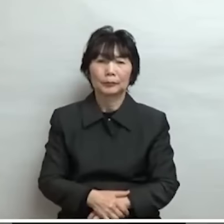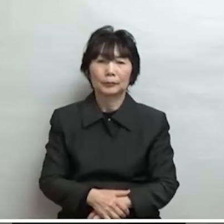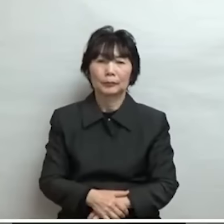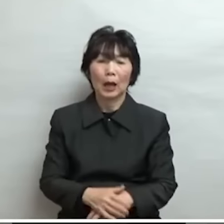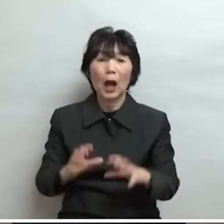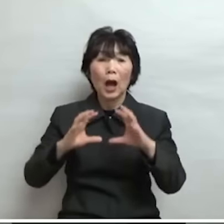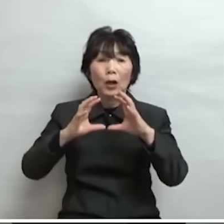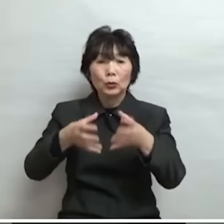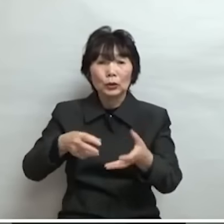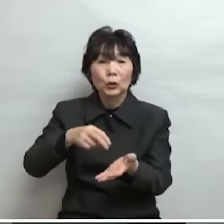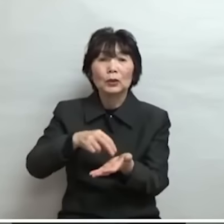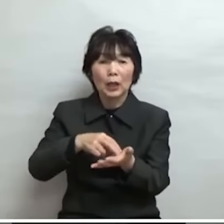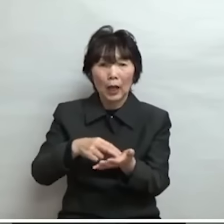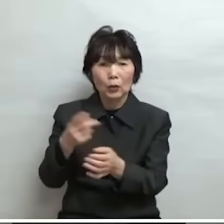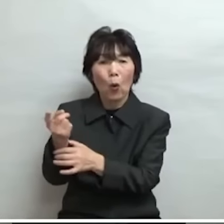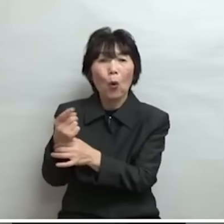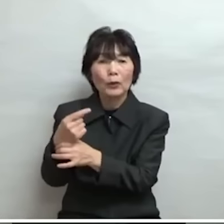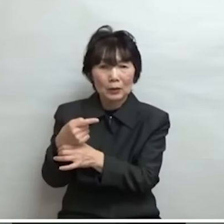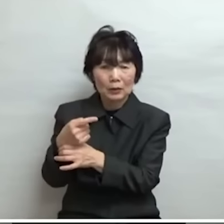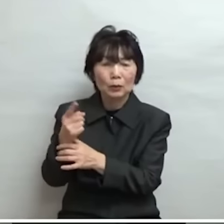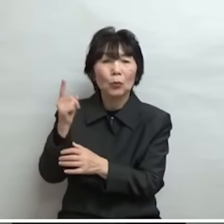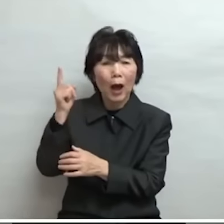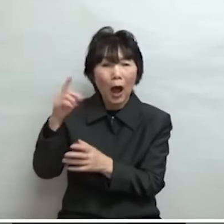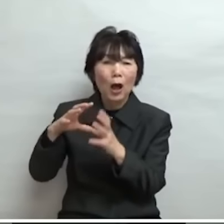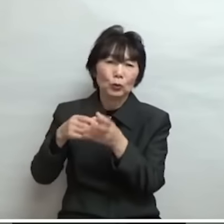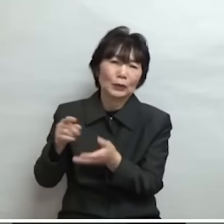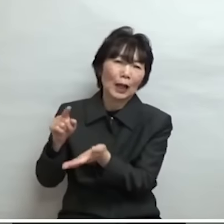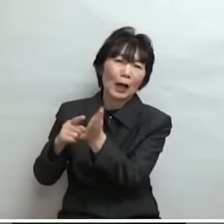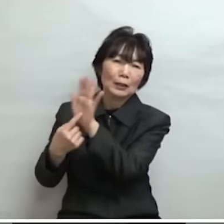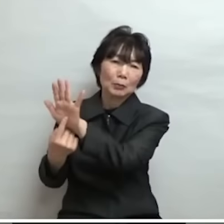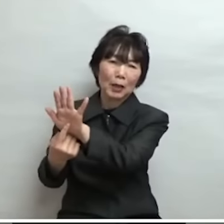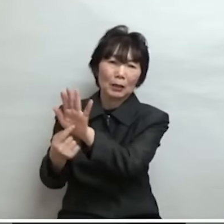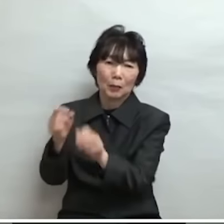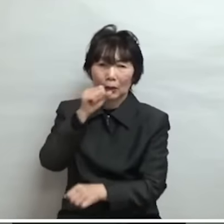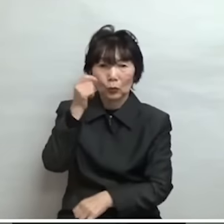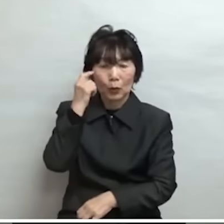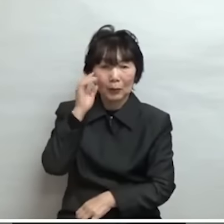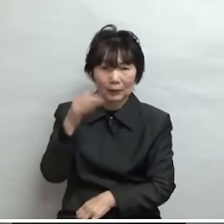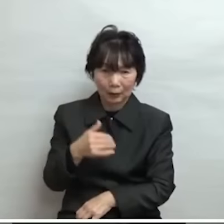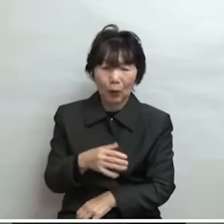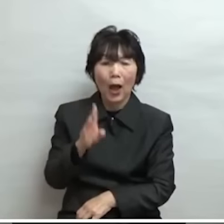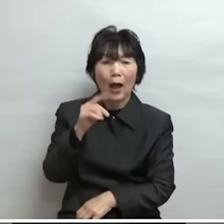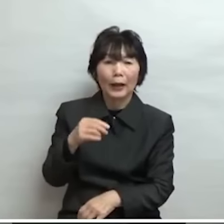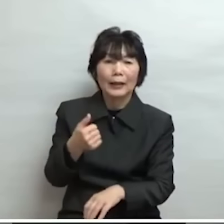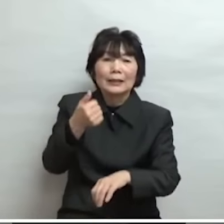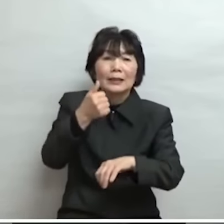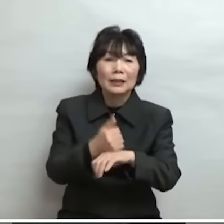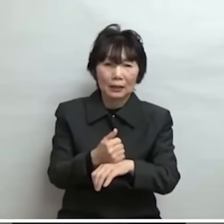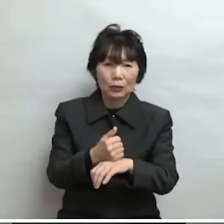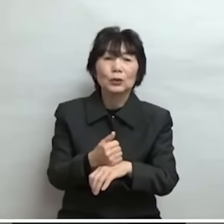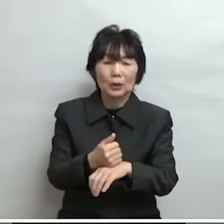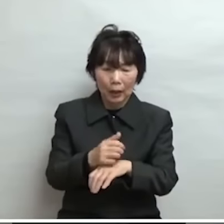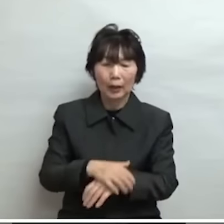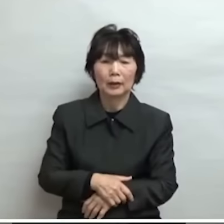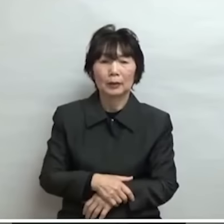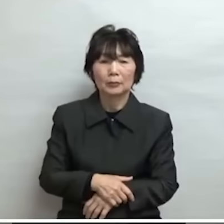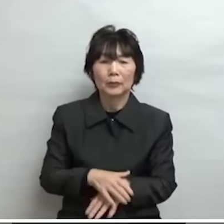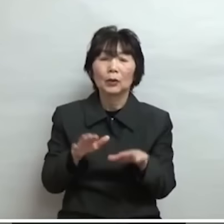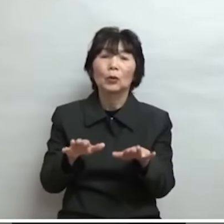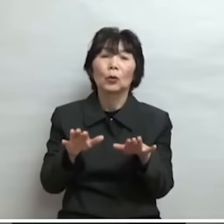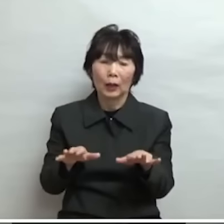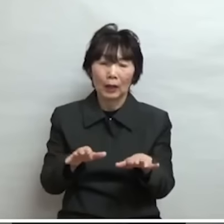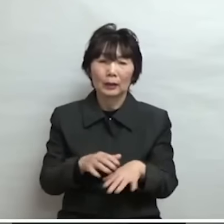国としてのいろんな方針っていうのは国の方がしっかり示していけばいいと思うんですけども、うん、はい、知事として今草壁さんがおっしゃってる今